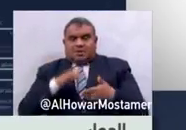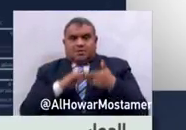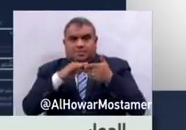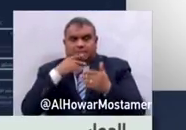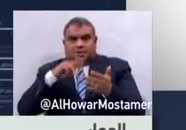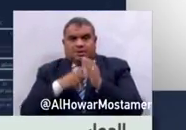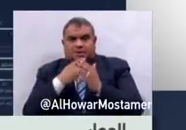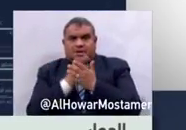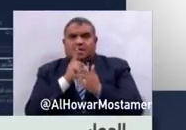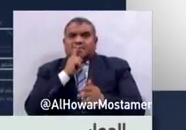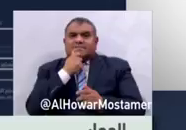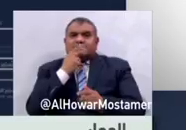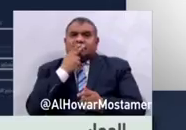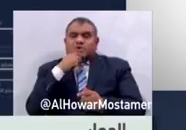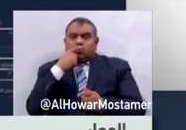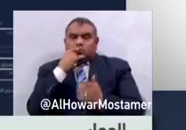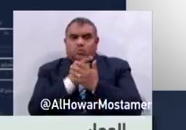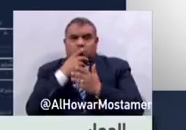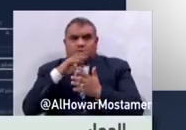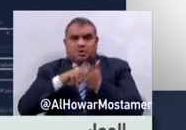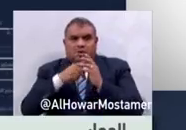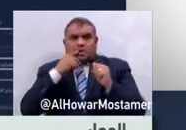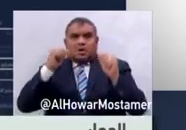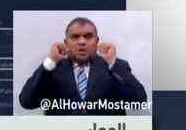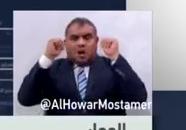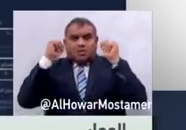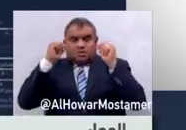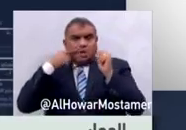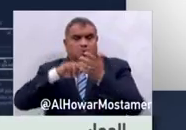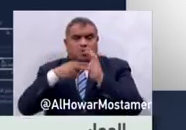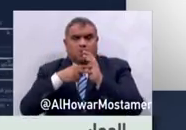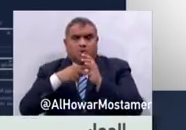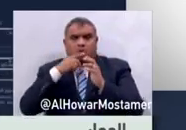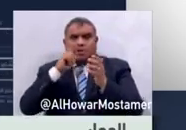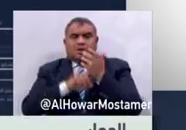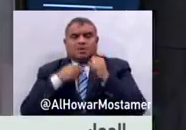تصف فيتو الحقيقة إنه هذه الثورة هي الثورة الضاحكة.